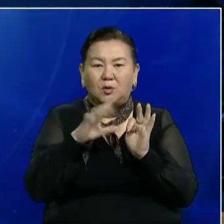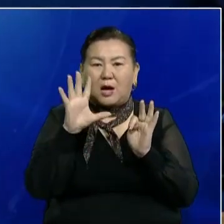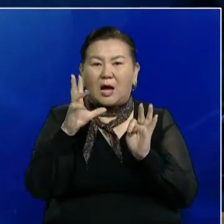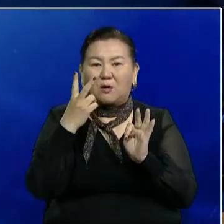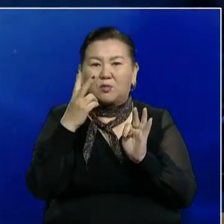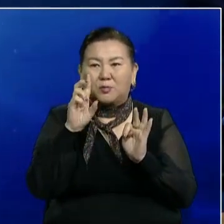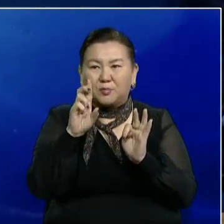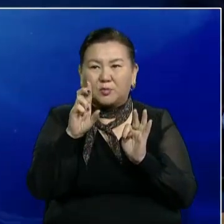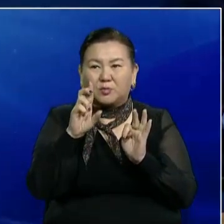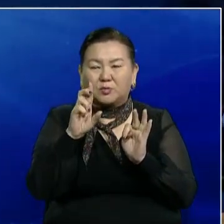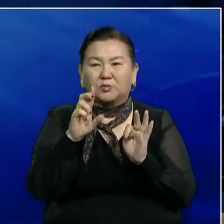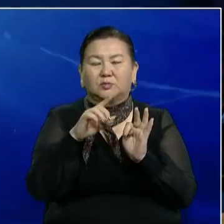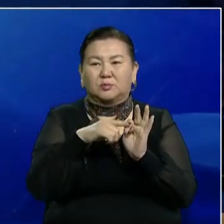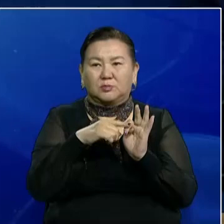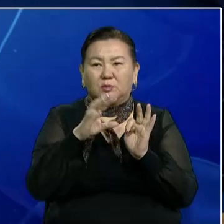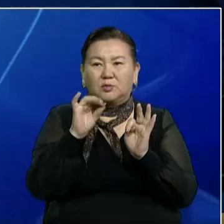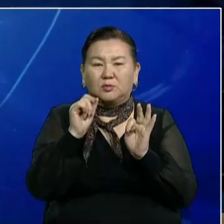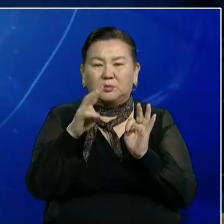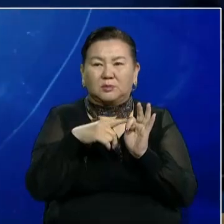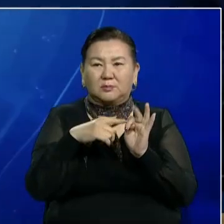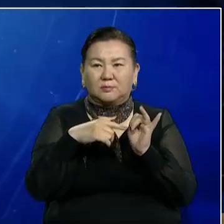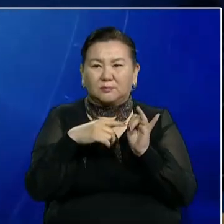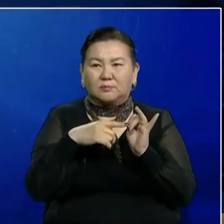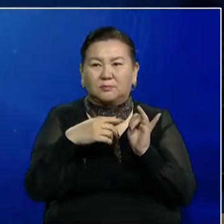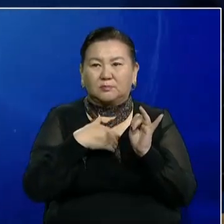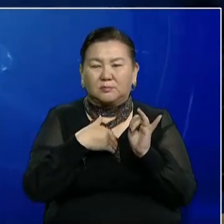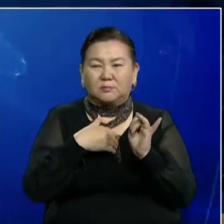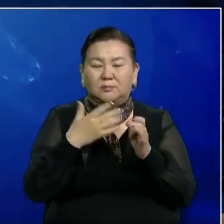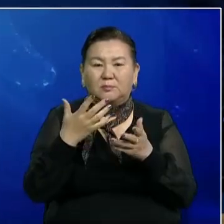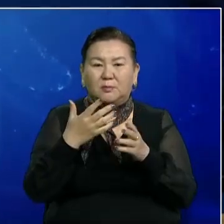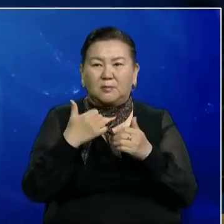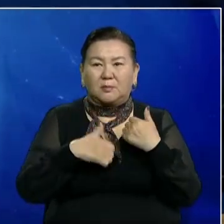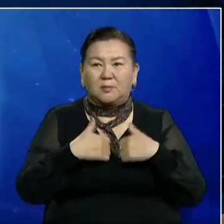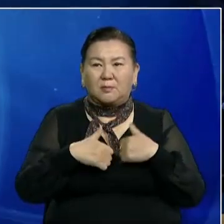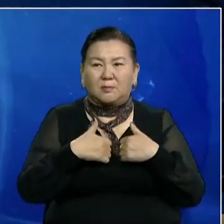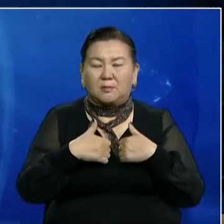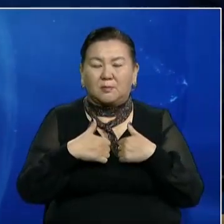Б ангийн сурагч Үжонго гэдэг таван сурагчтай. За манай төслийг ахлсан багш бол